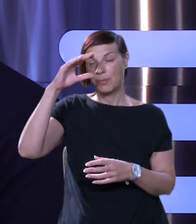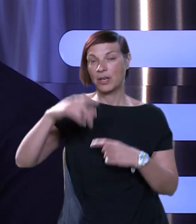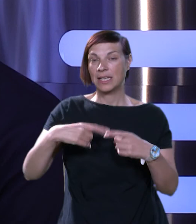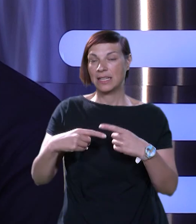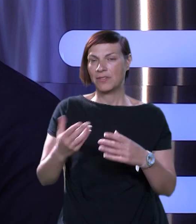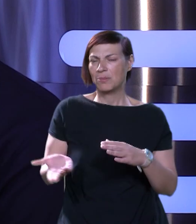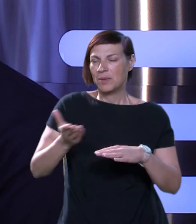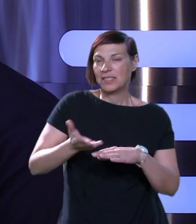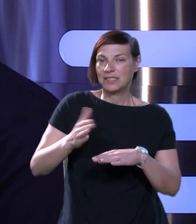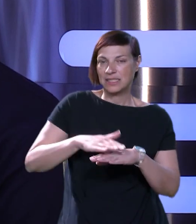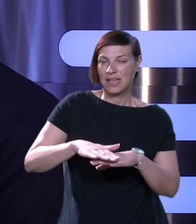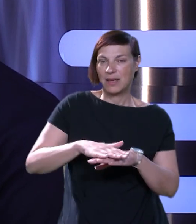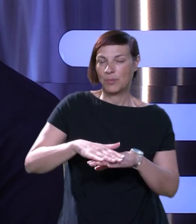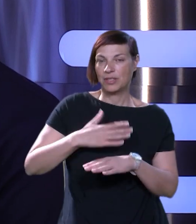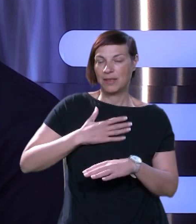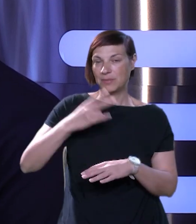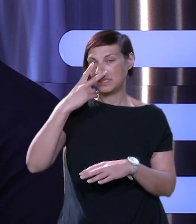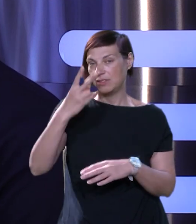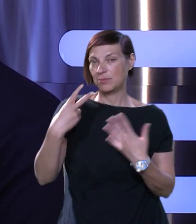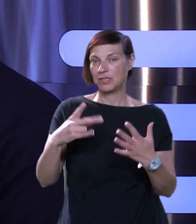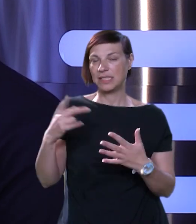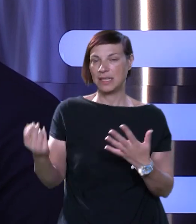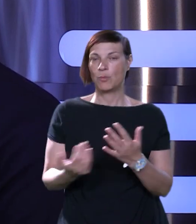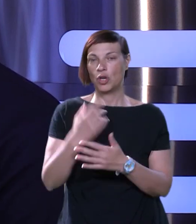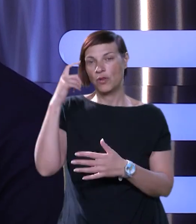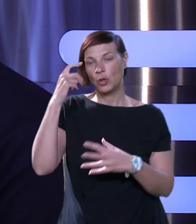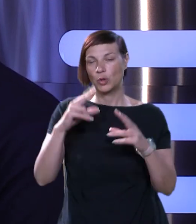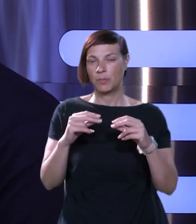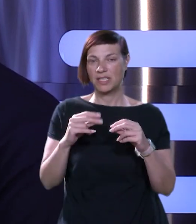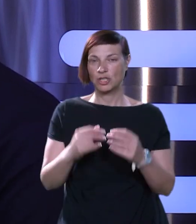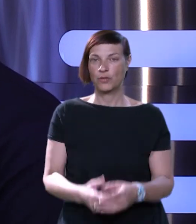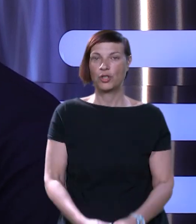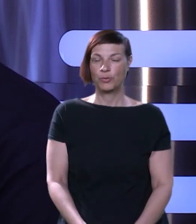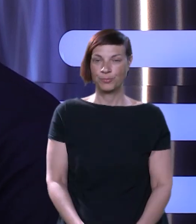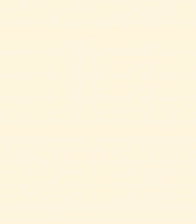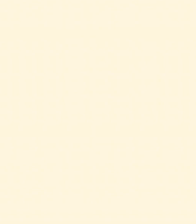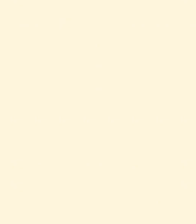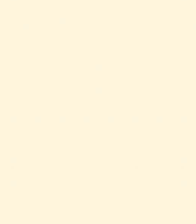pogledajte film Baci se na pod. A mi se svakako vidimo za 7 dana u novom kulturnom razgovoru.